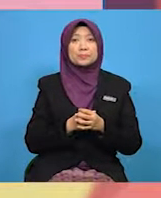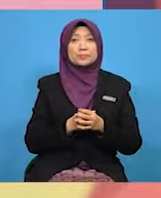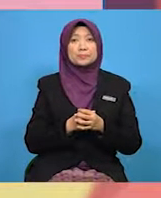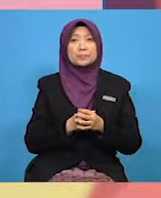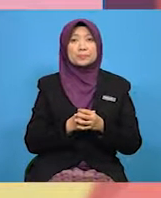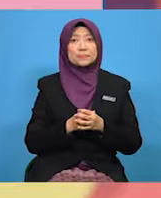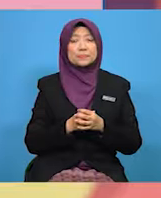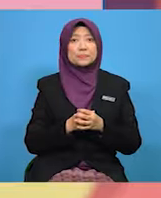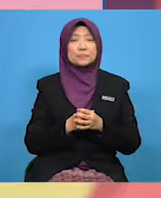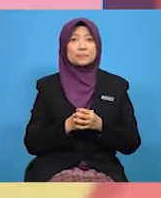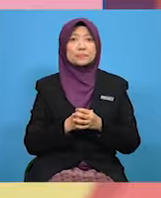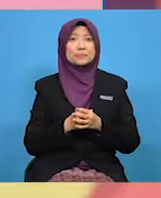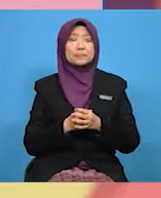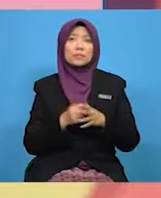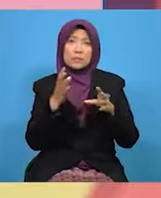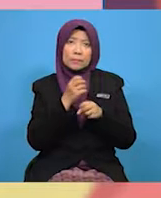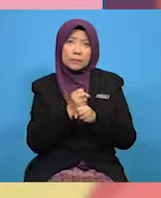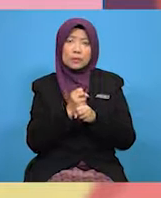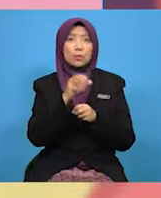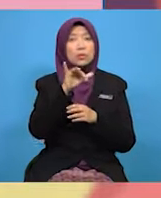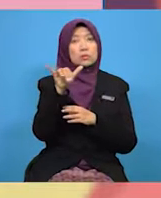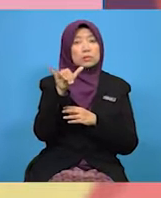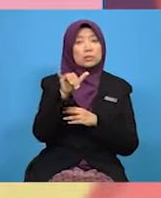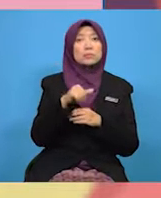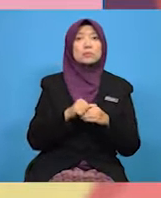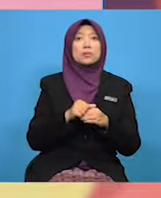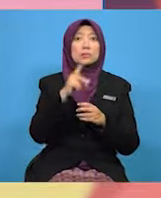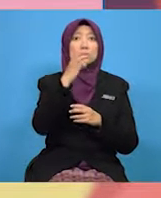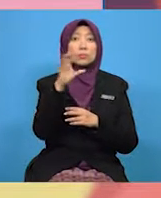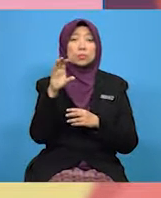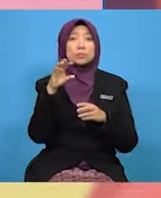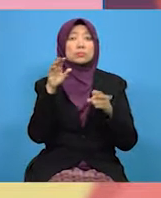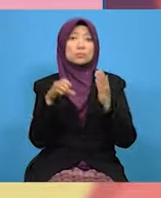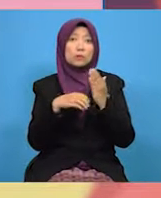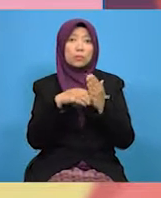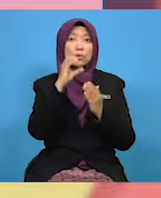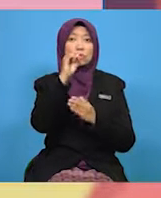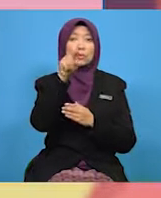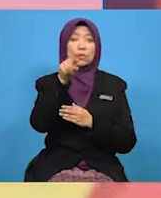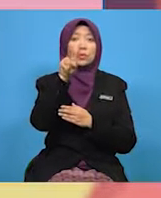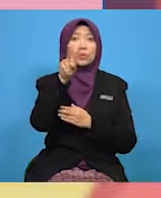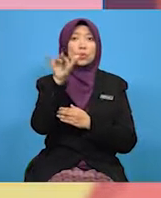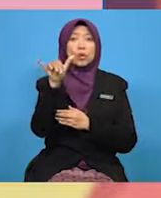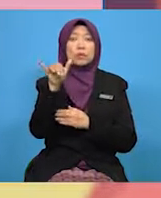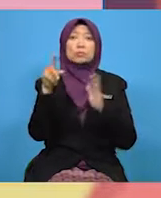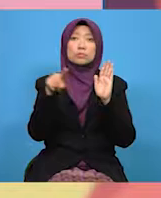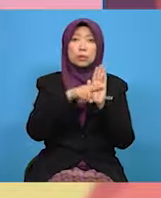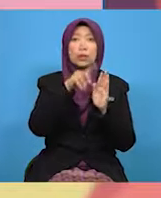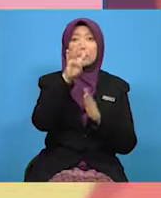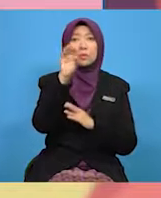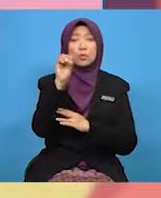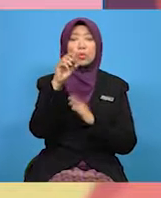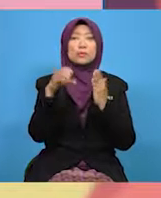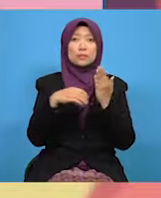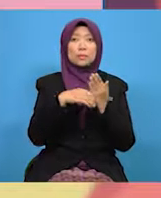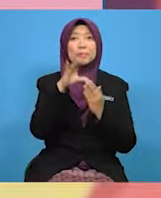yang didapat diways = 180 Kosovo in2white tolak 40